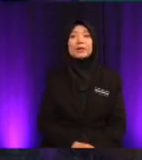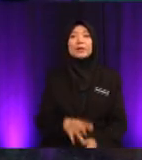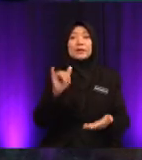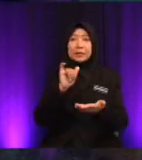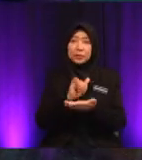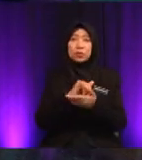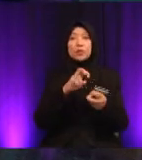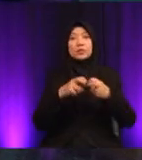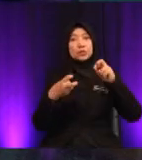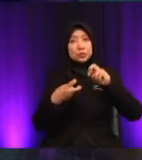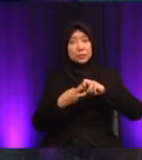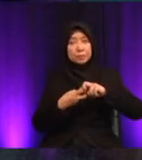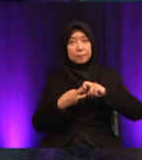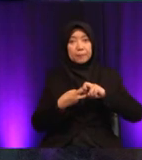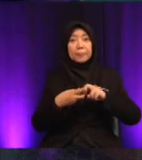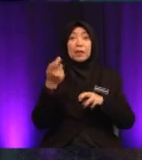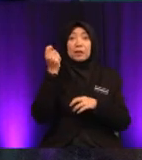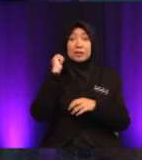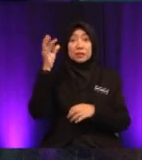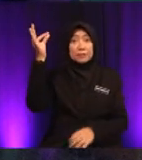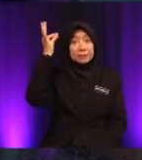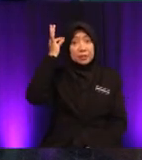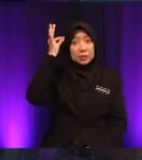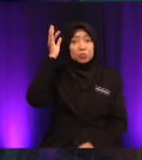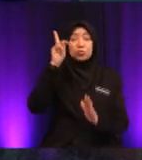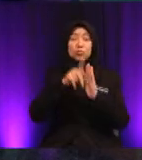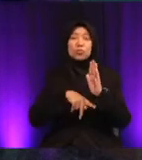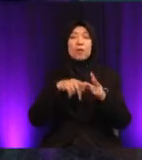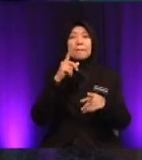masuknya apa yang kita pikirkan tadi kurang tepat